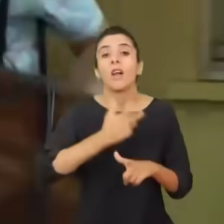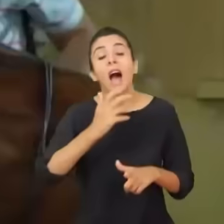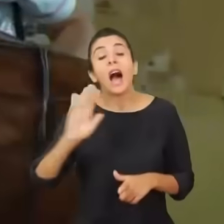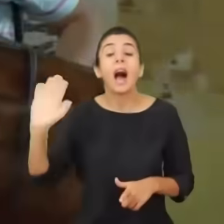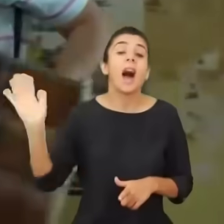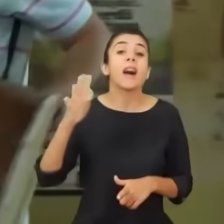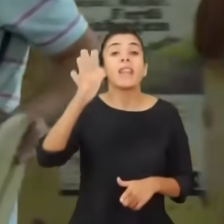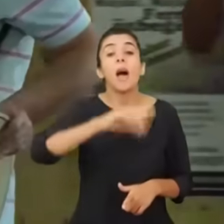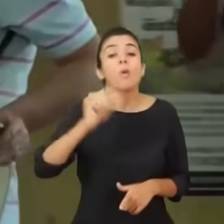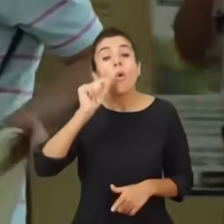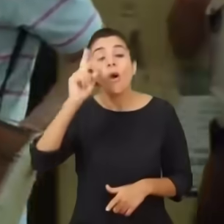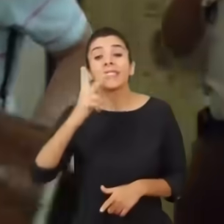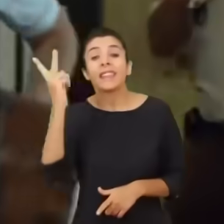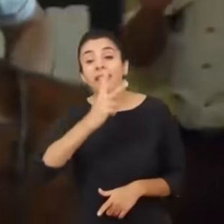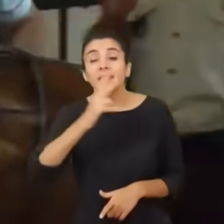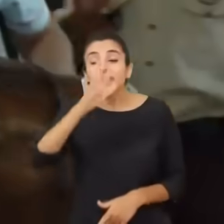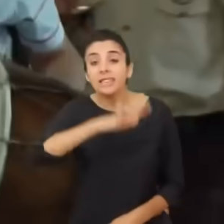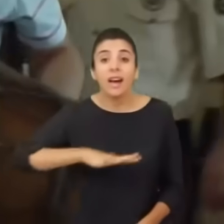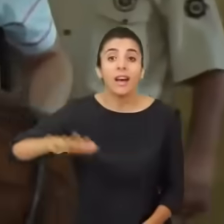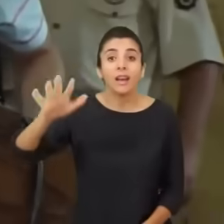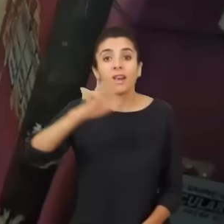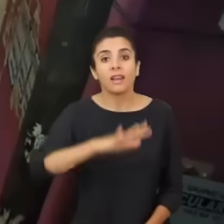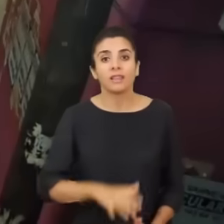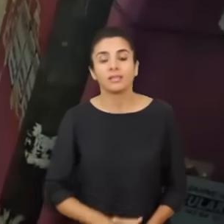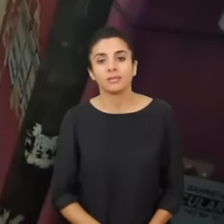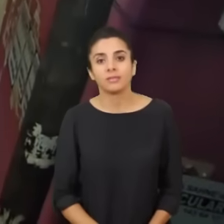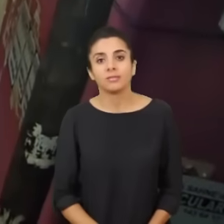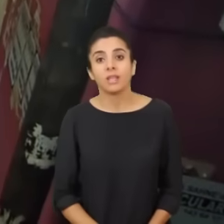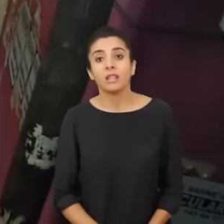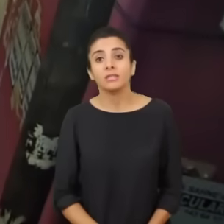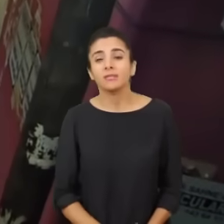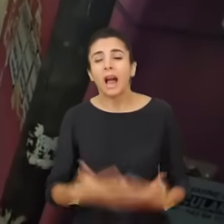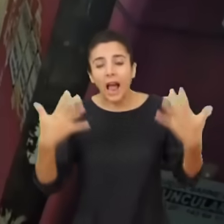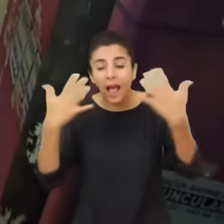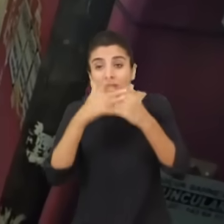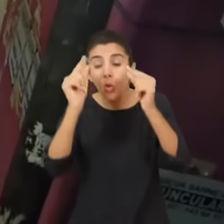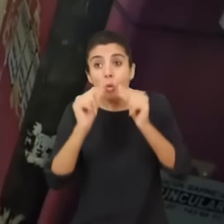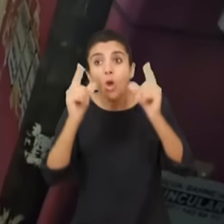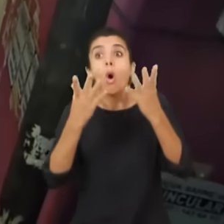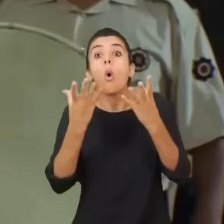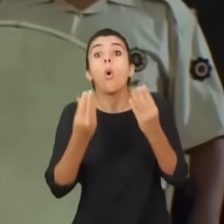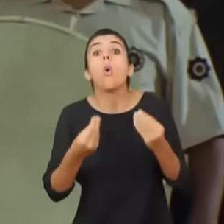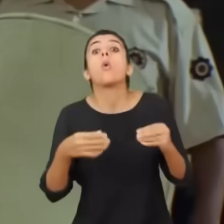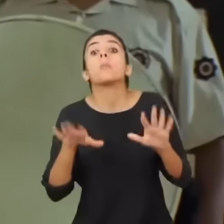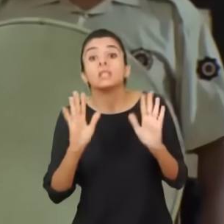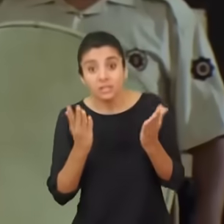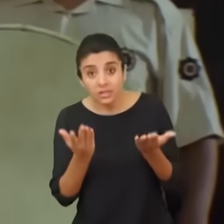Hadi uyansana teyze. Bekir peşlerinde. Sahura kalkamazsan eğer.